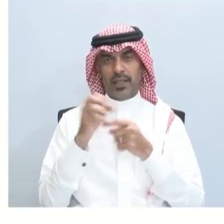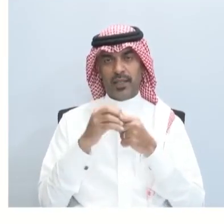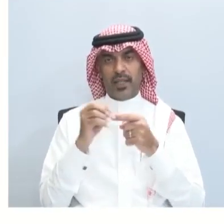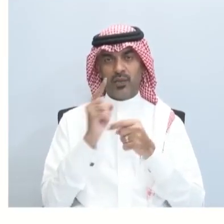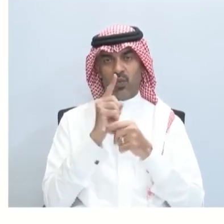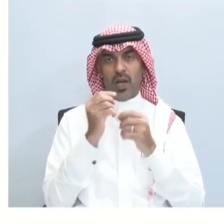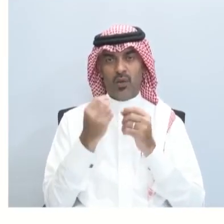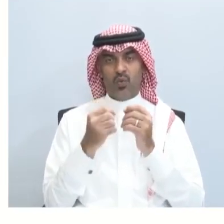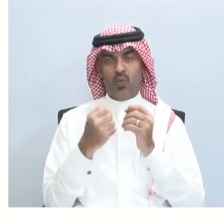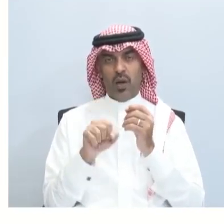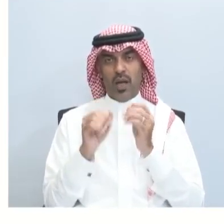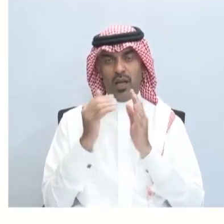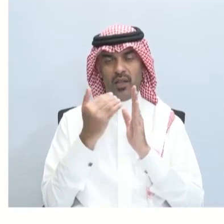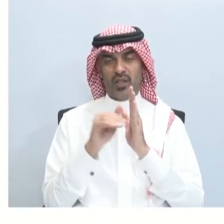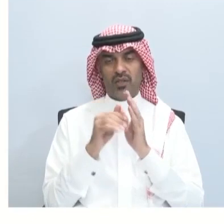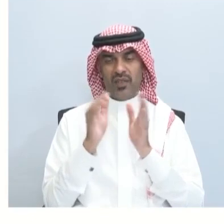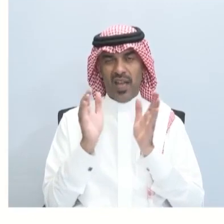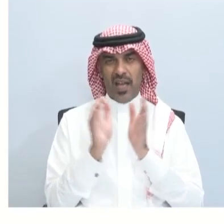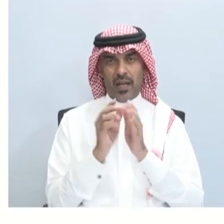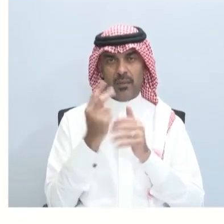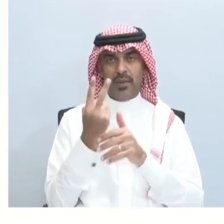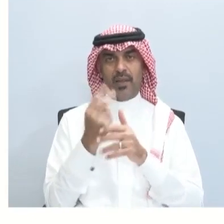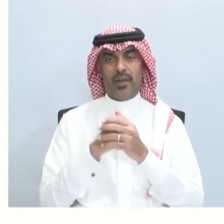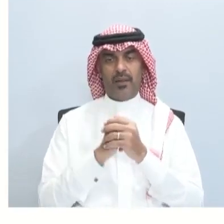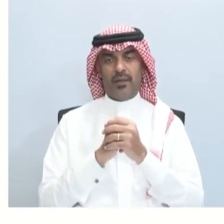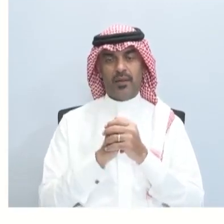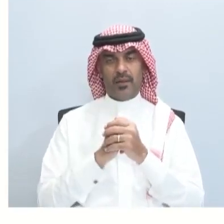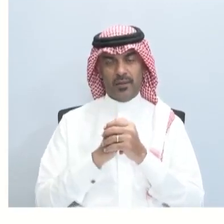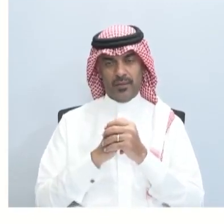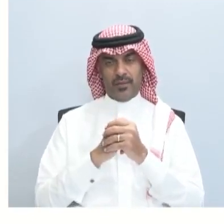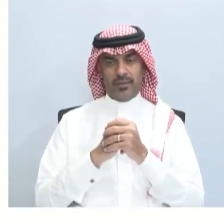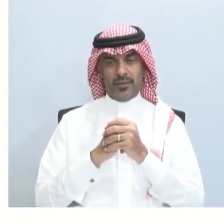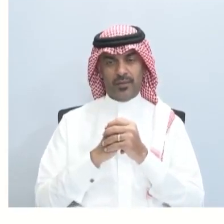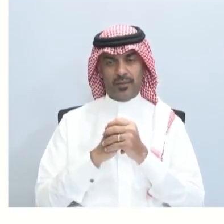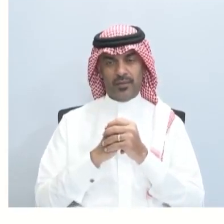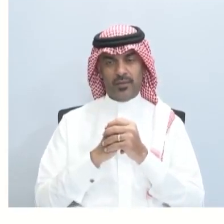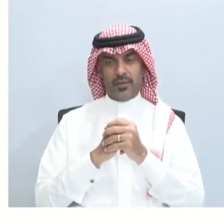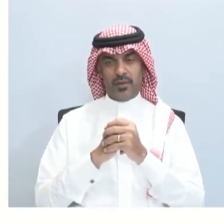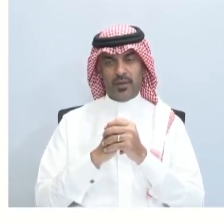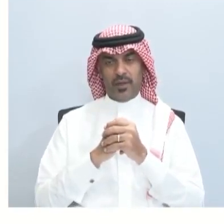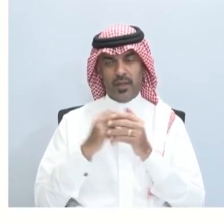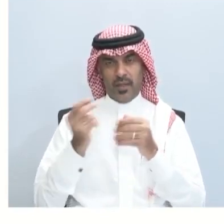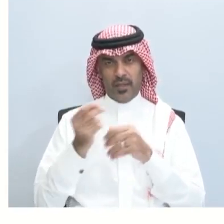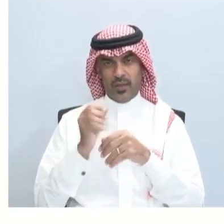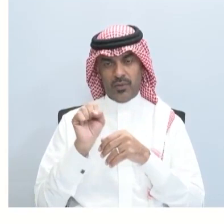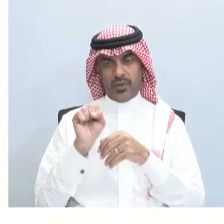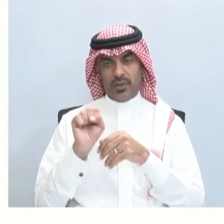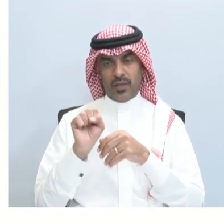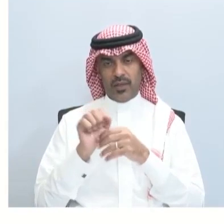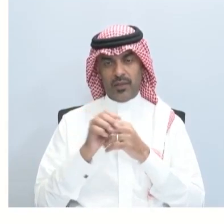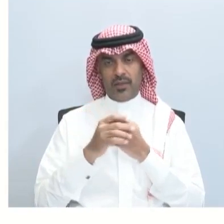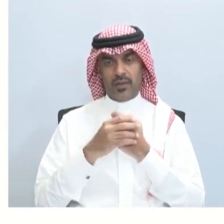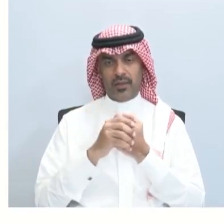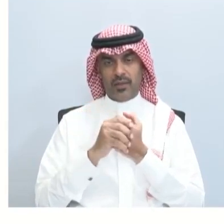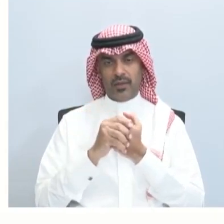واحد ونصف اقل من اثنان لحل المتباينه نكتب المتباينه اولا نحن نريد